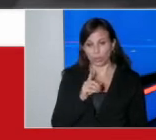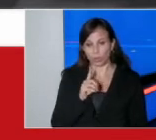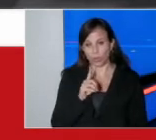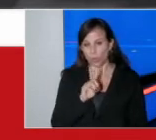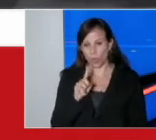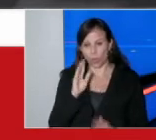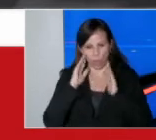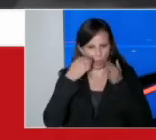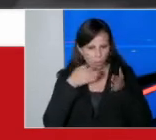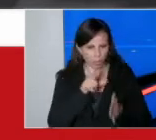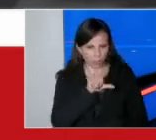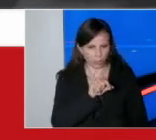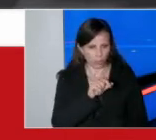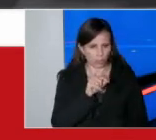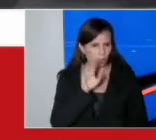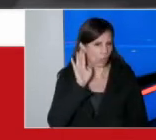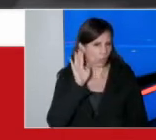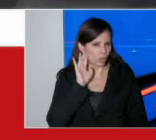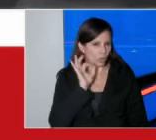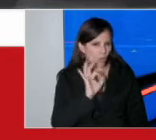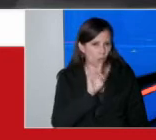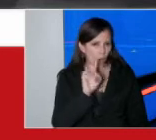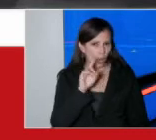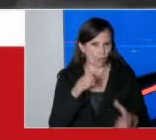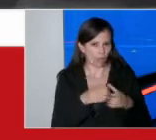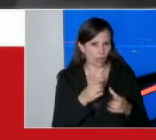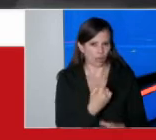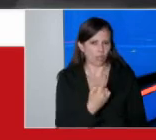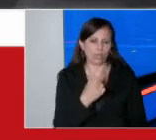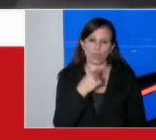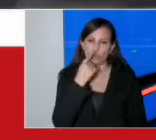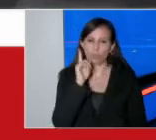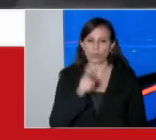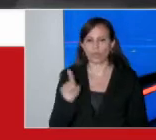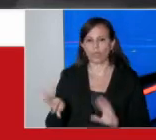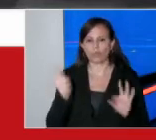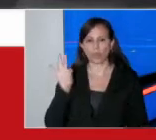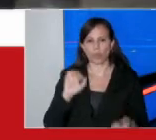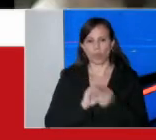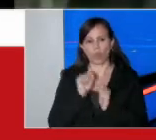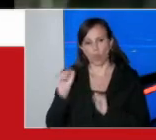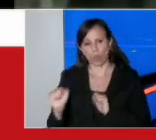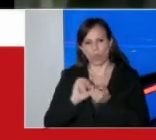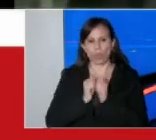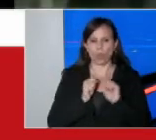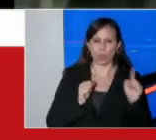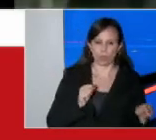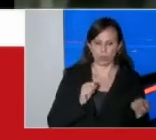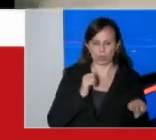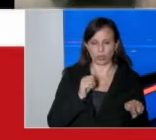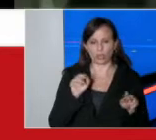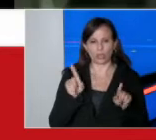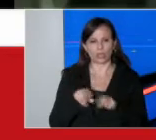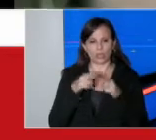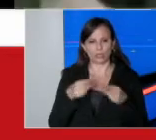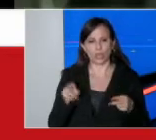אומרת, הוא לא איתנו, הקשב שלו לא מרוכז לחברה אחת, ולכן באו ואמרו, אתה צריך לבחור, או פה או פה, אתה לא יכול גם וגם, זה מה שהוביל אותו,